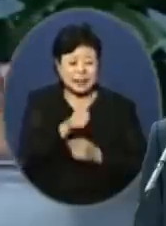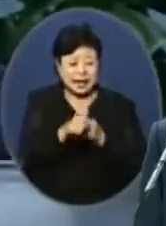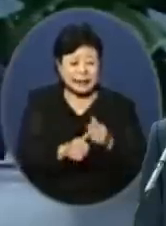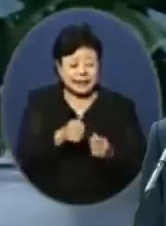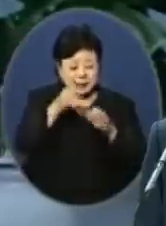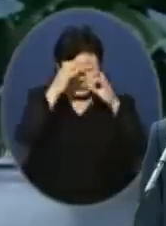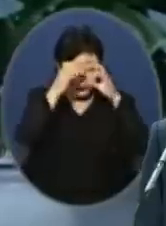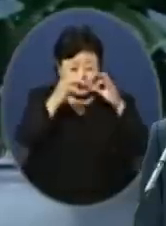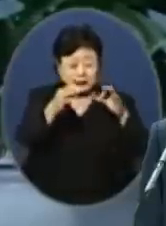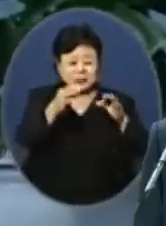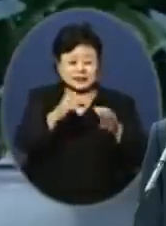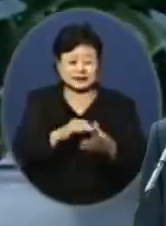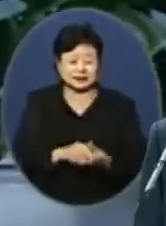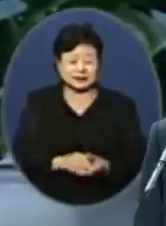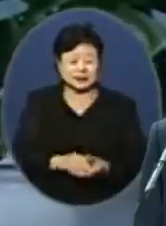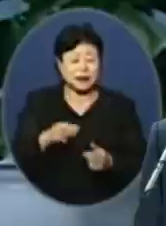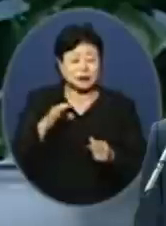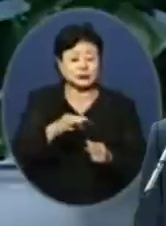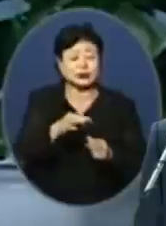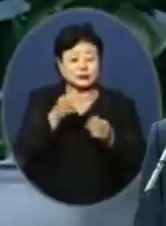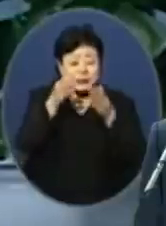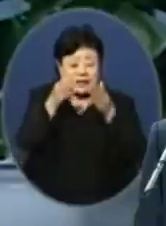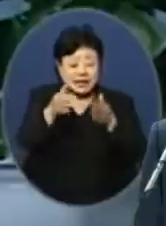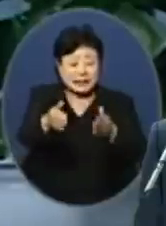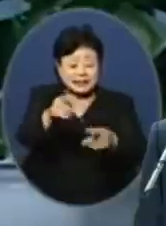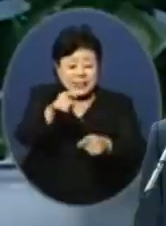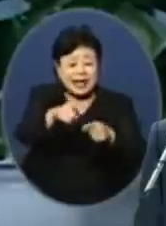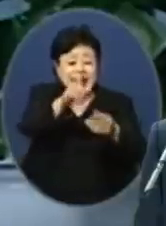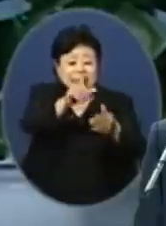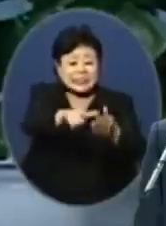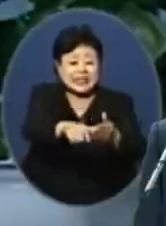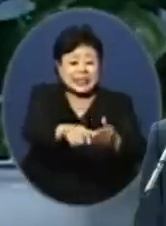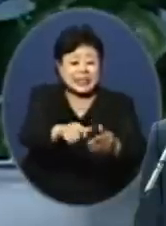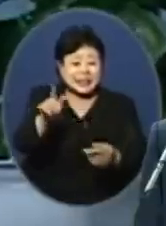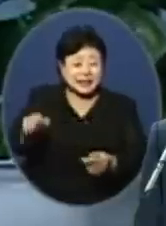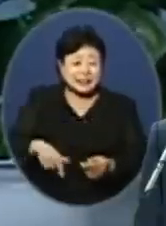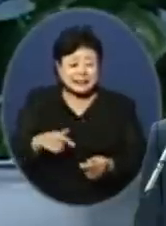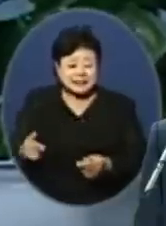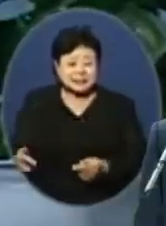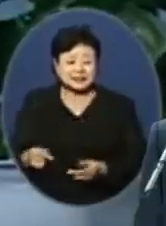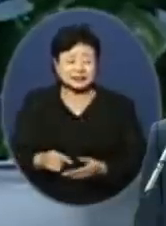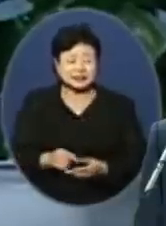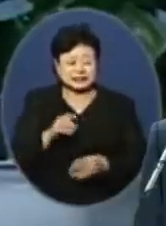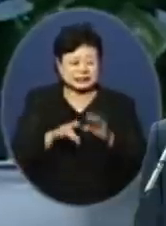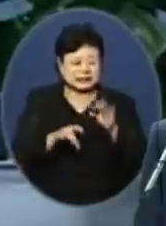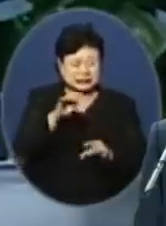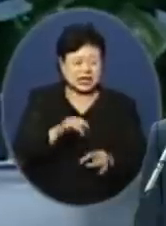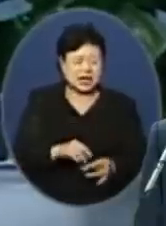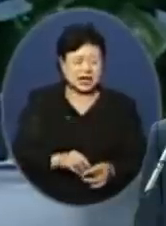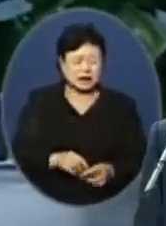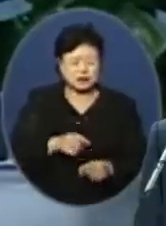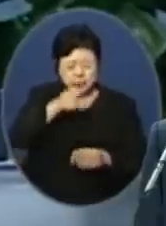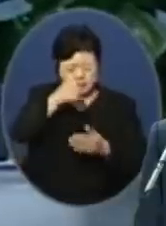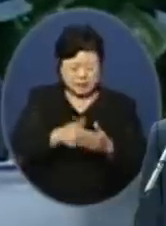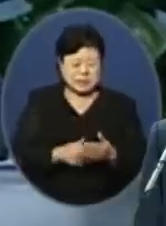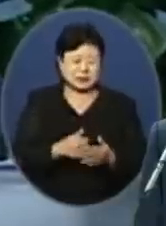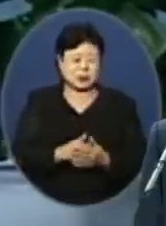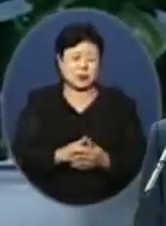하나님이 부르시는 그 부르심을 향해서 나아가는데 진흙에 뒹굴기도 하고 도랑에 빠지기도